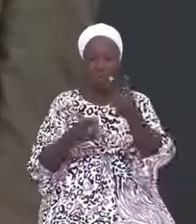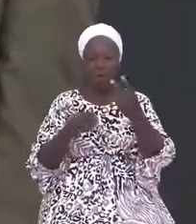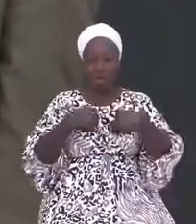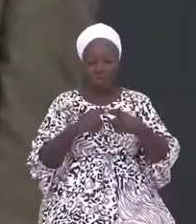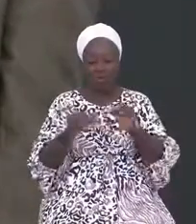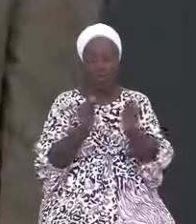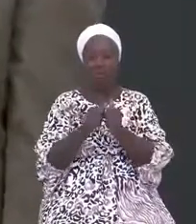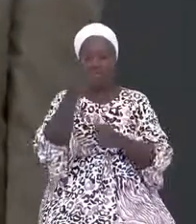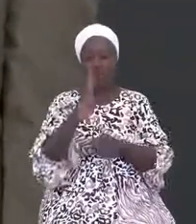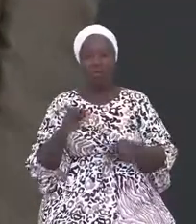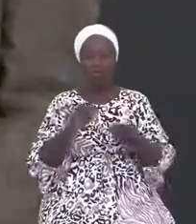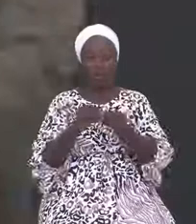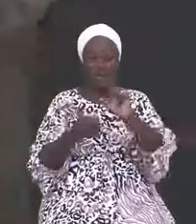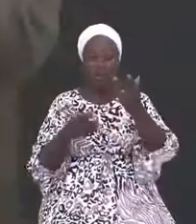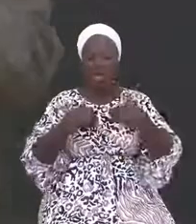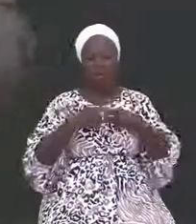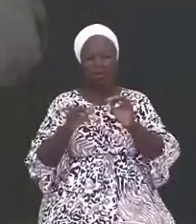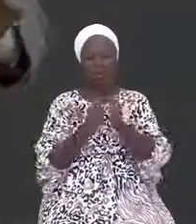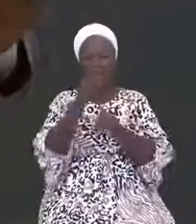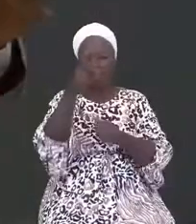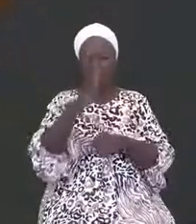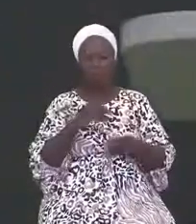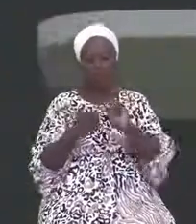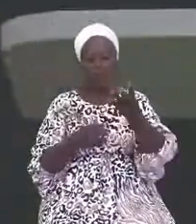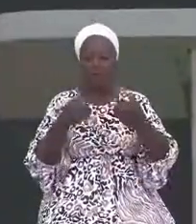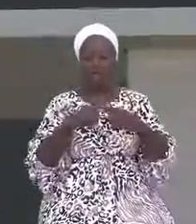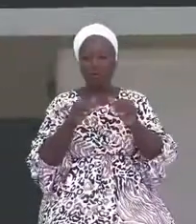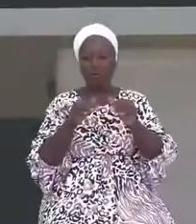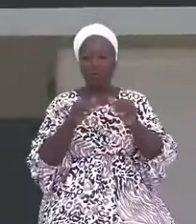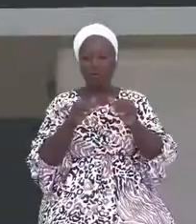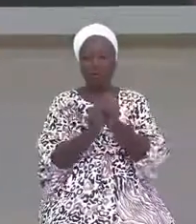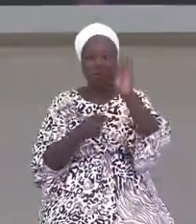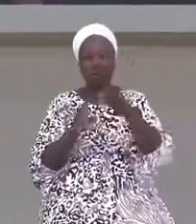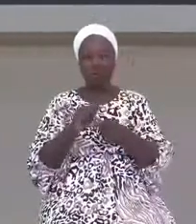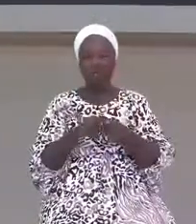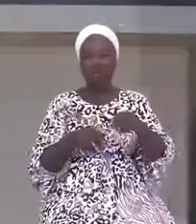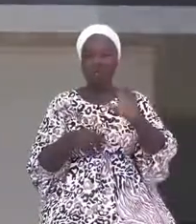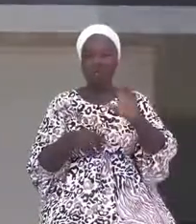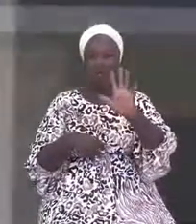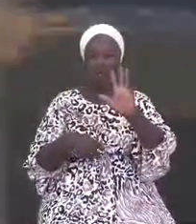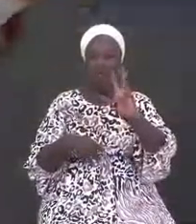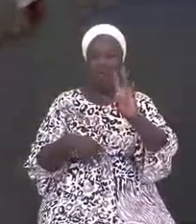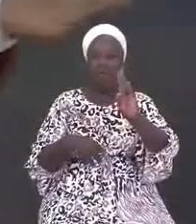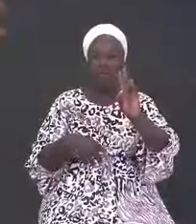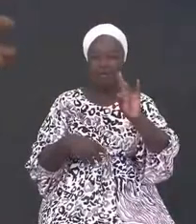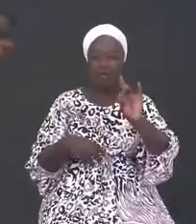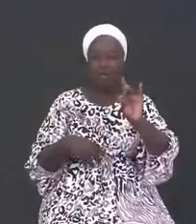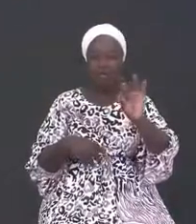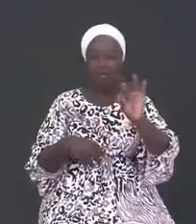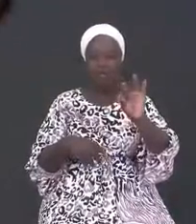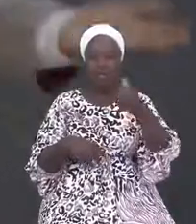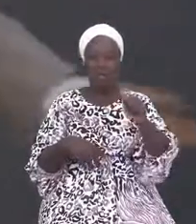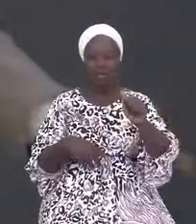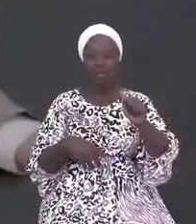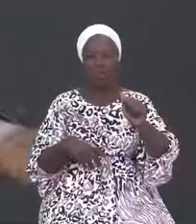Troisièmement, qui se rapporte à Dieu. Quatrièmement, qui se rapporte à Dieu. Maintenant, cinquièmement, six, sept, huit, neuf et